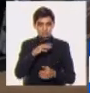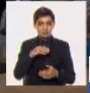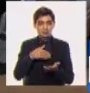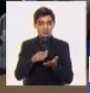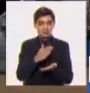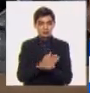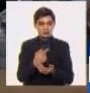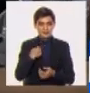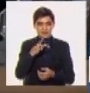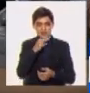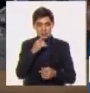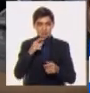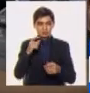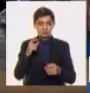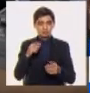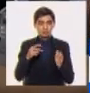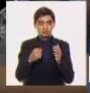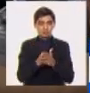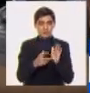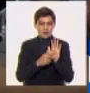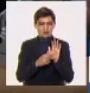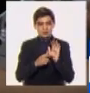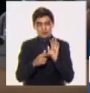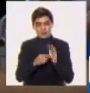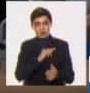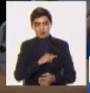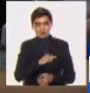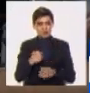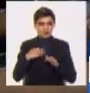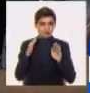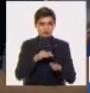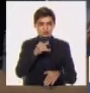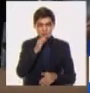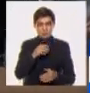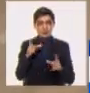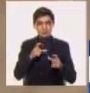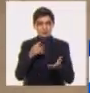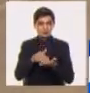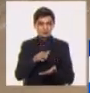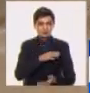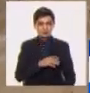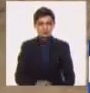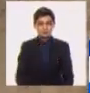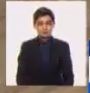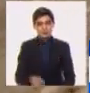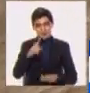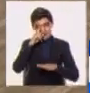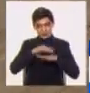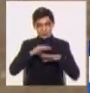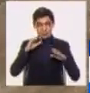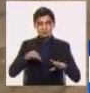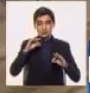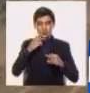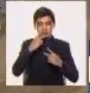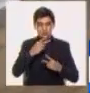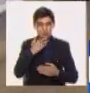ну как, то, что не успеваешь приезжать, сейчас до 8, до 7 работают. А бывает, ты вовремя, то, что... если не привозишь, магазин отказывается? Да. В Акимате не прокомментировали